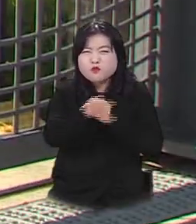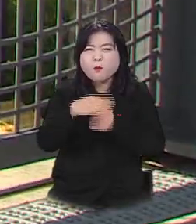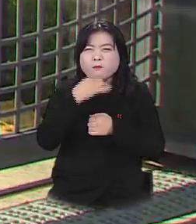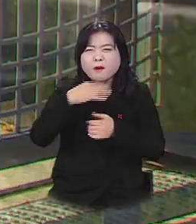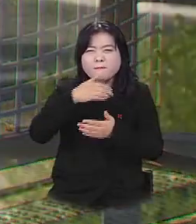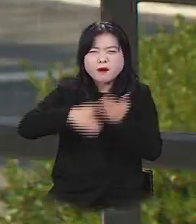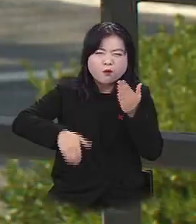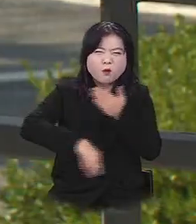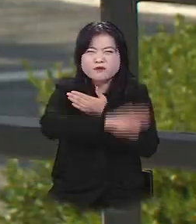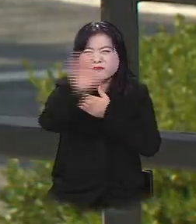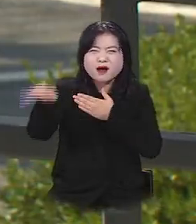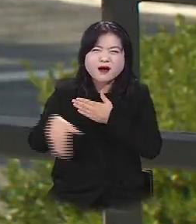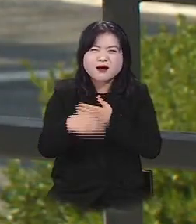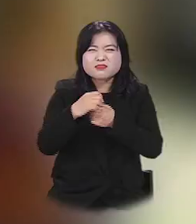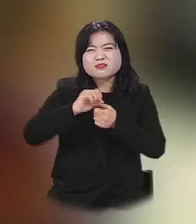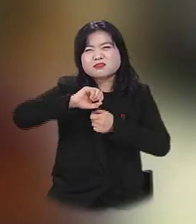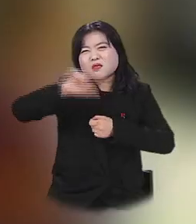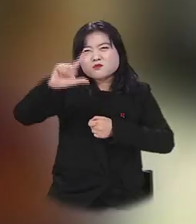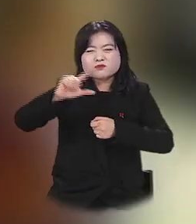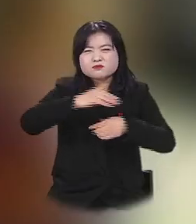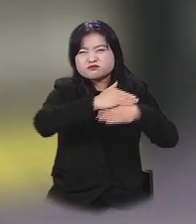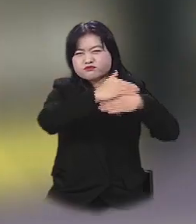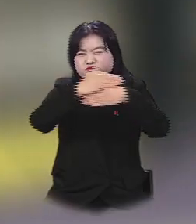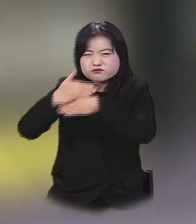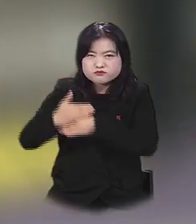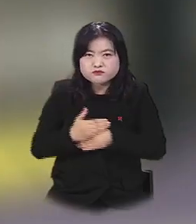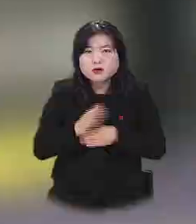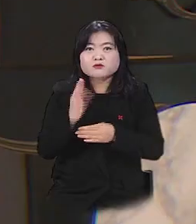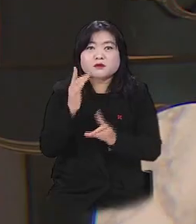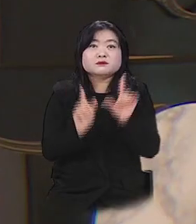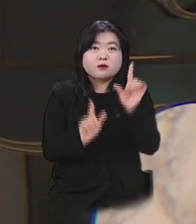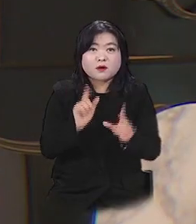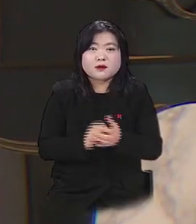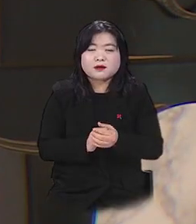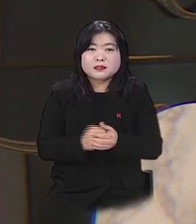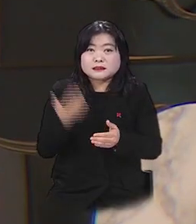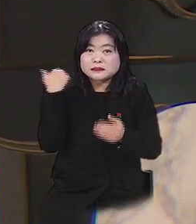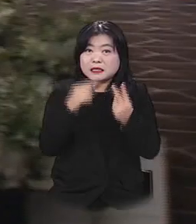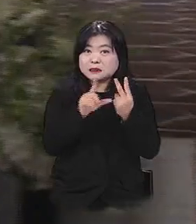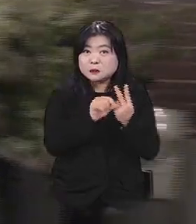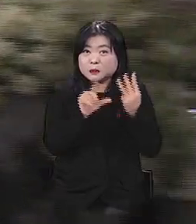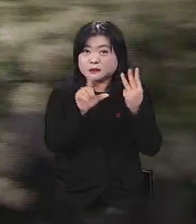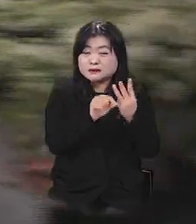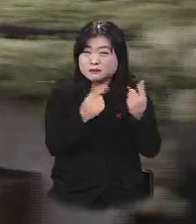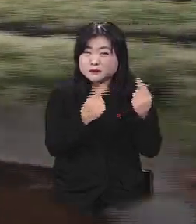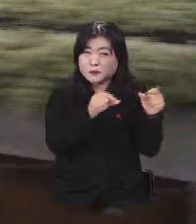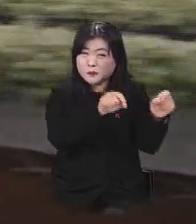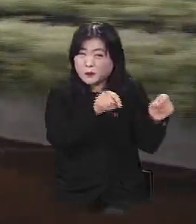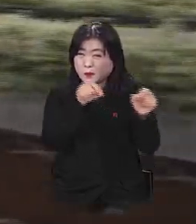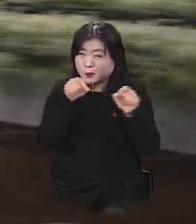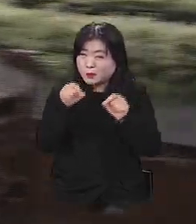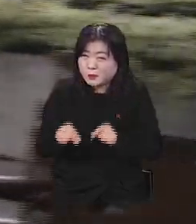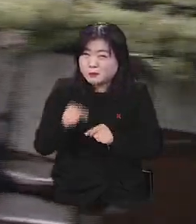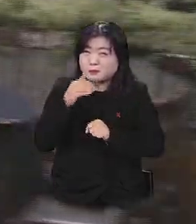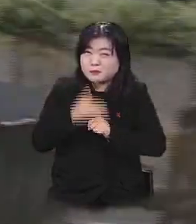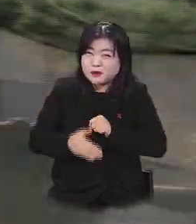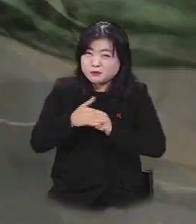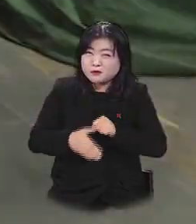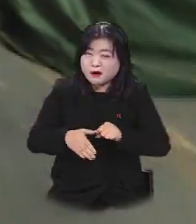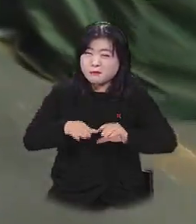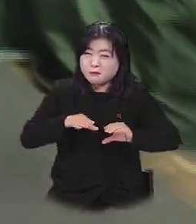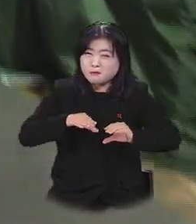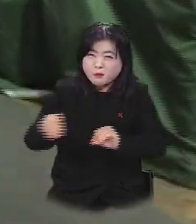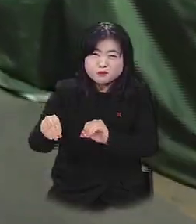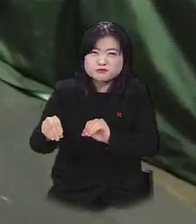제외하고 사실상 대부분의 시설이 문을 닫아야 하는 상황. 지난 2월과 3월처럼 대구가 또다시